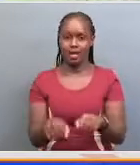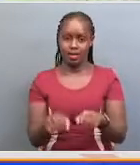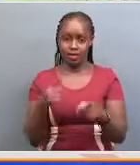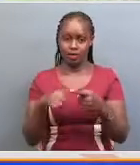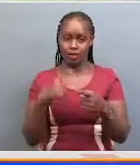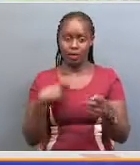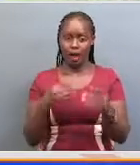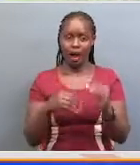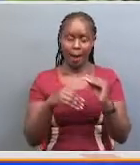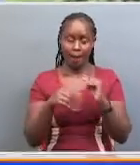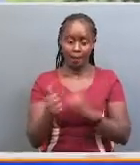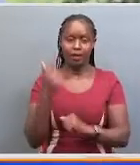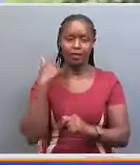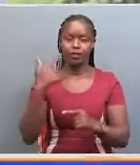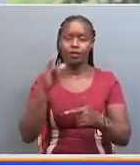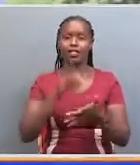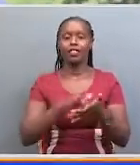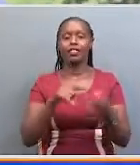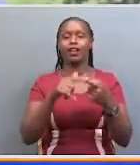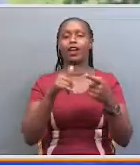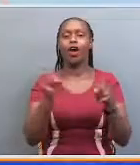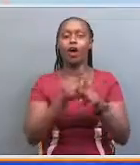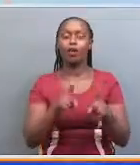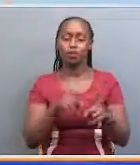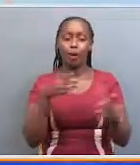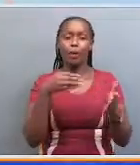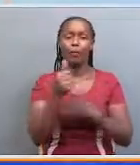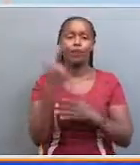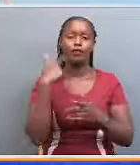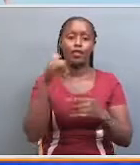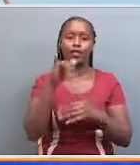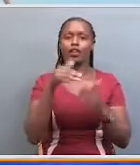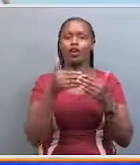kulipia hiyo hasara kubwa ambayo imetokea asubuhi ya leo.